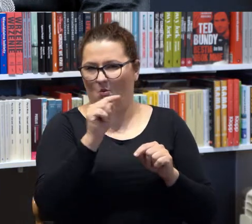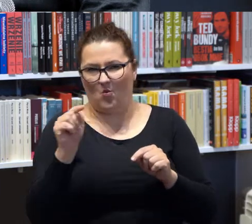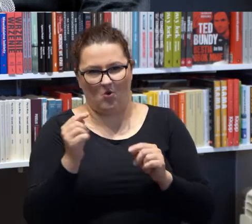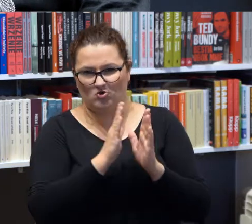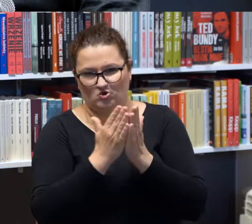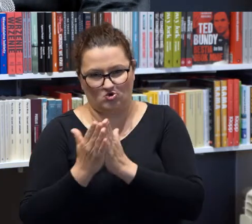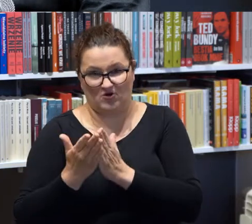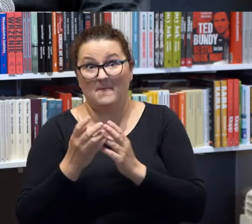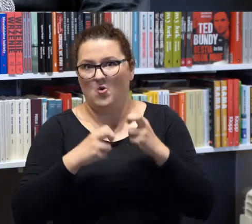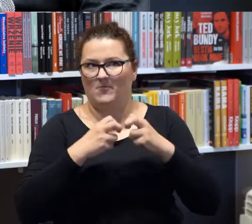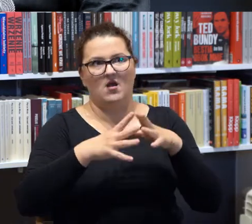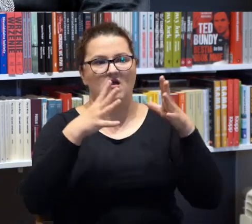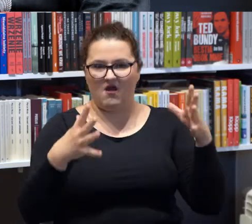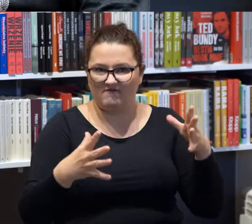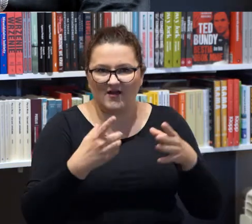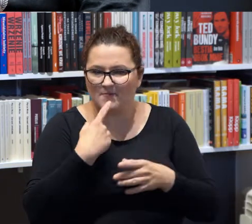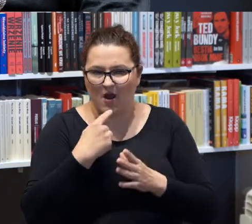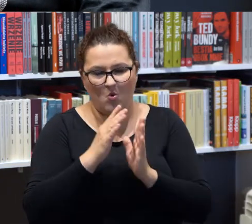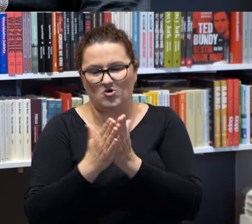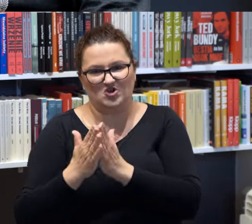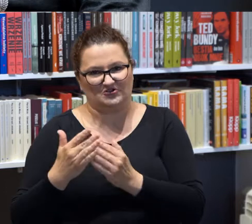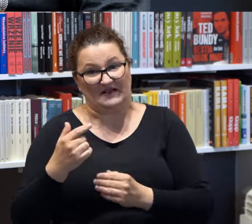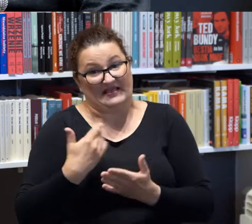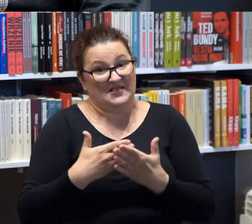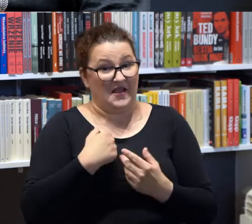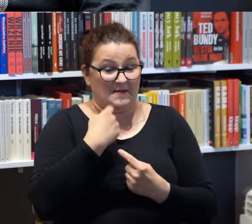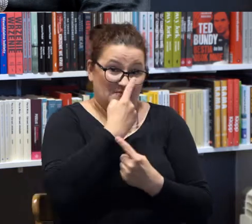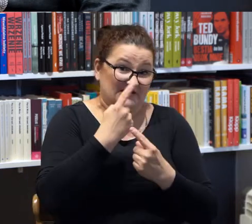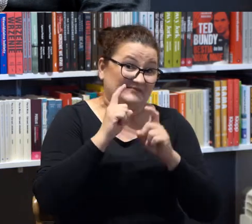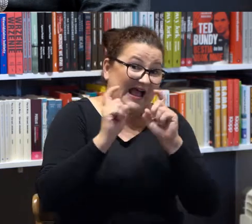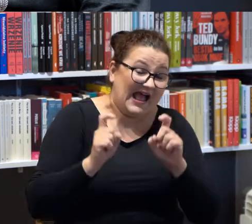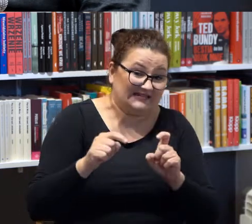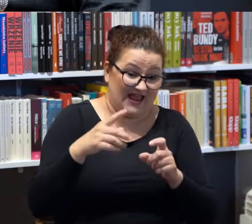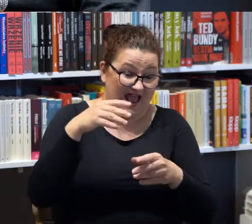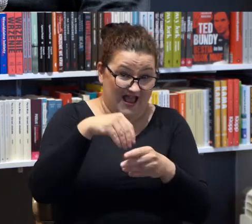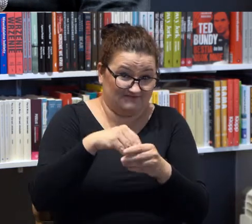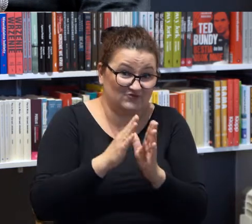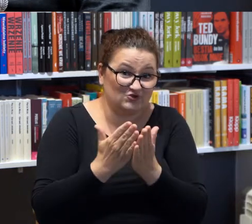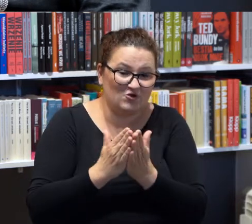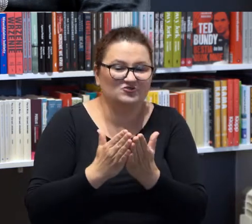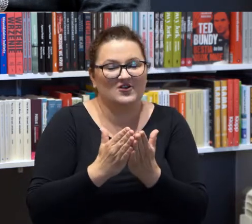problemu. No i sobie pomyślałam, że to jest taka zagadka, nie zagadka i dlatego też teraz też